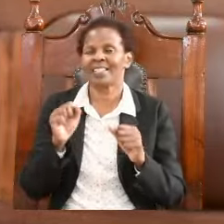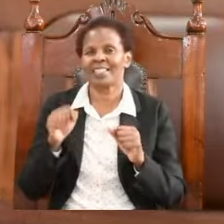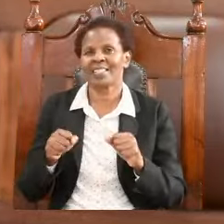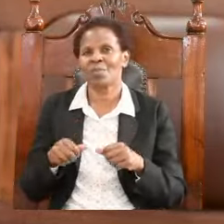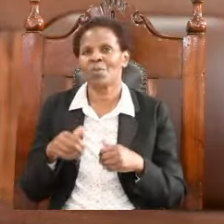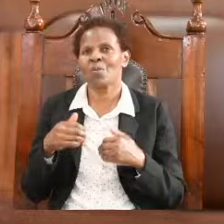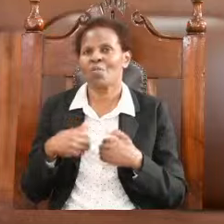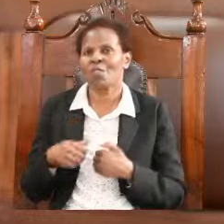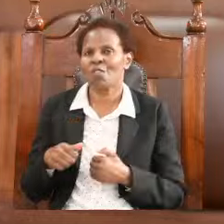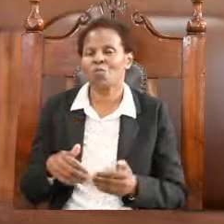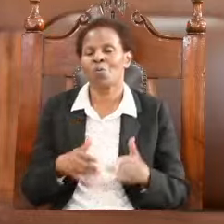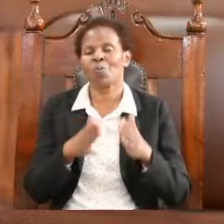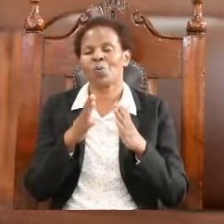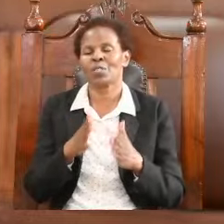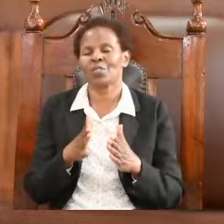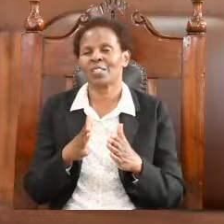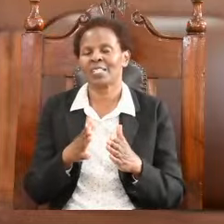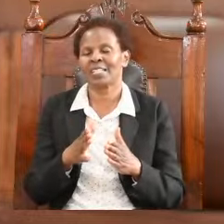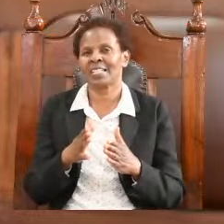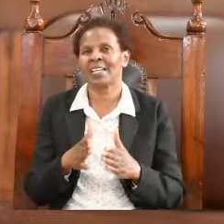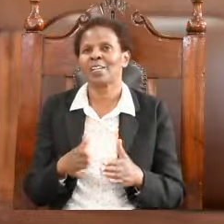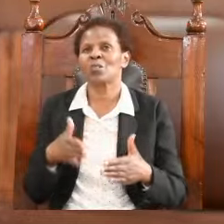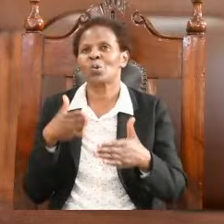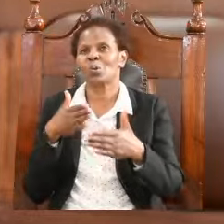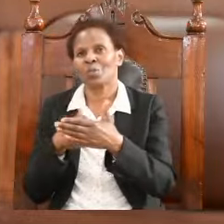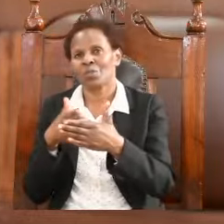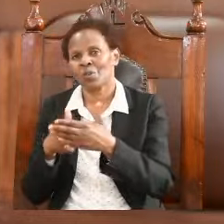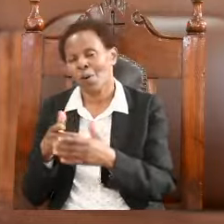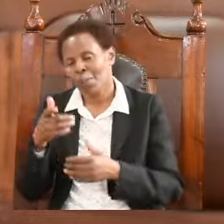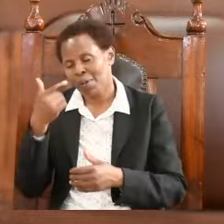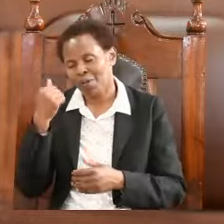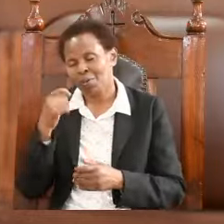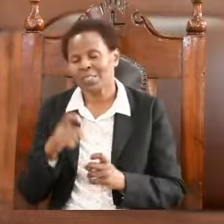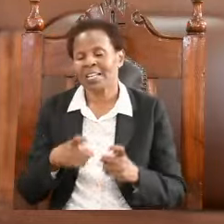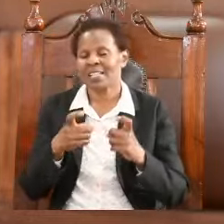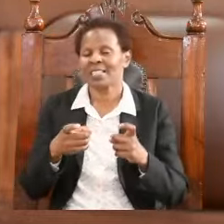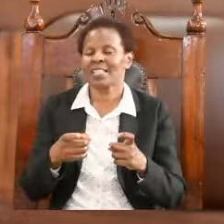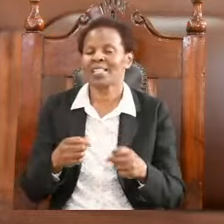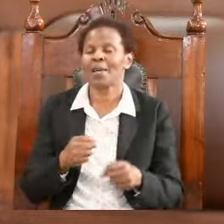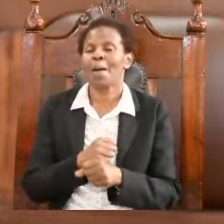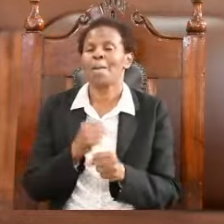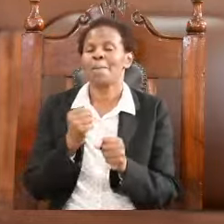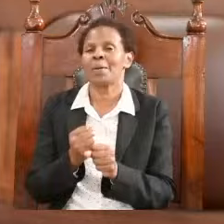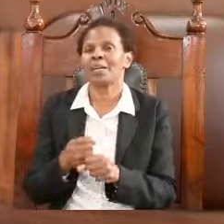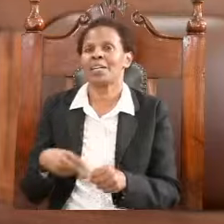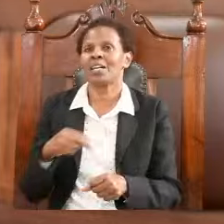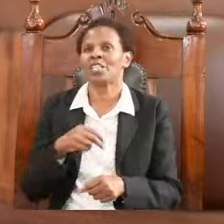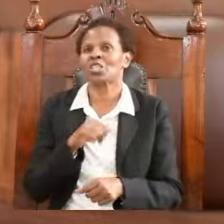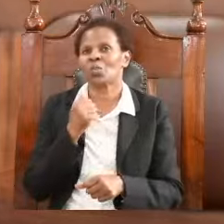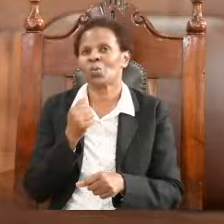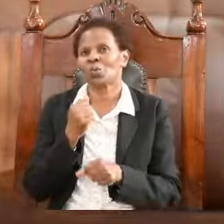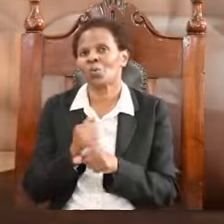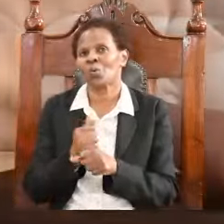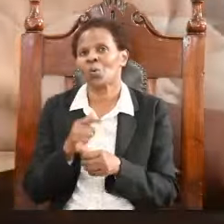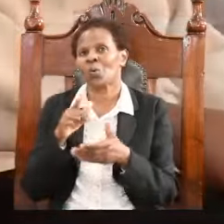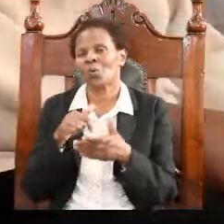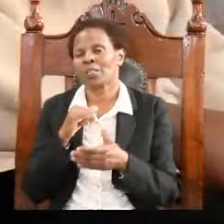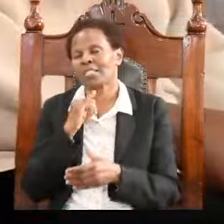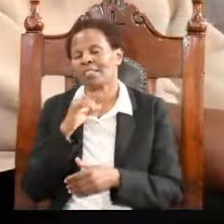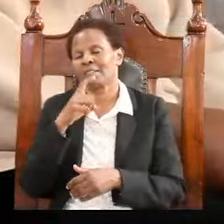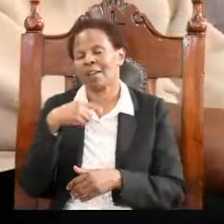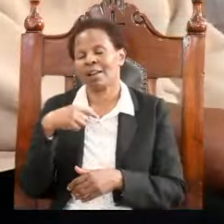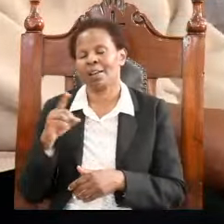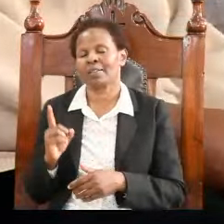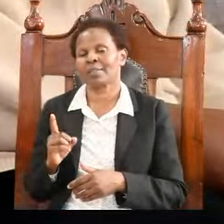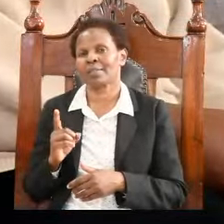uguni tukaremwo ni tondu mehia ni matumaga twage gwika uria twagiriire noguo muthenya